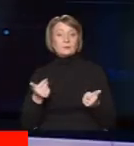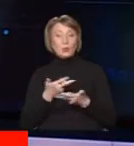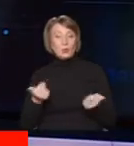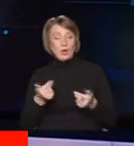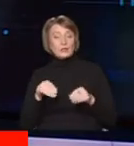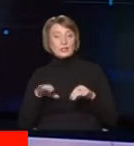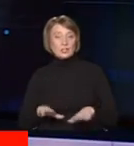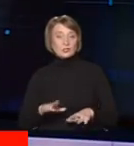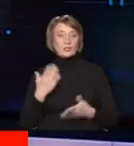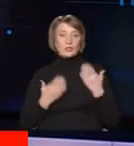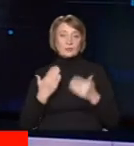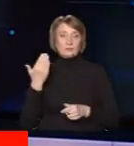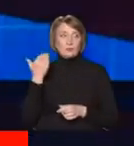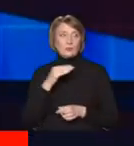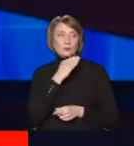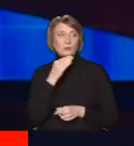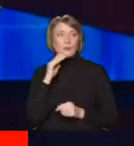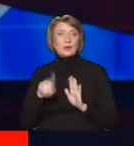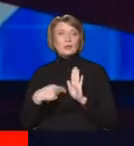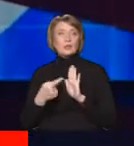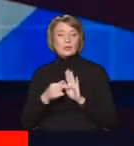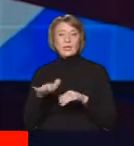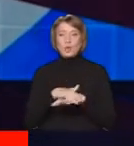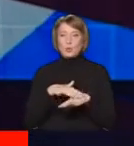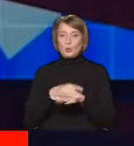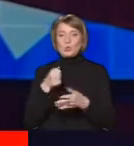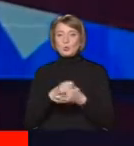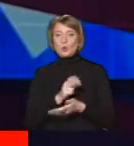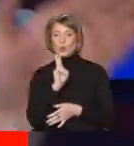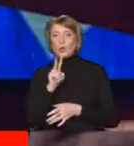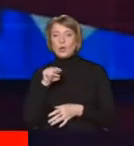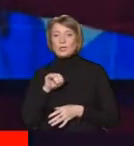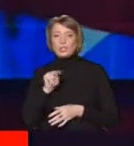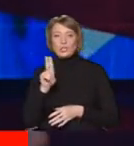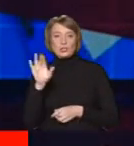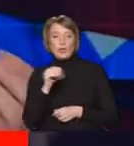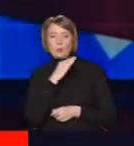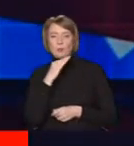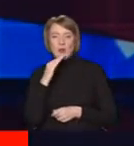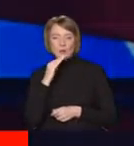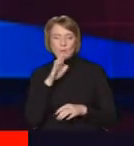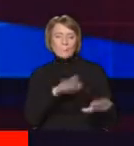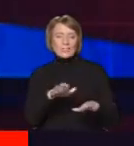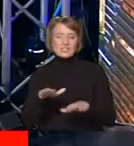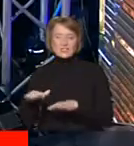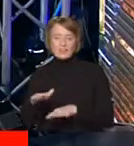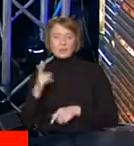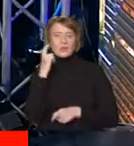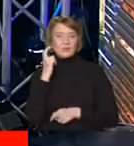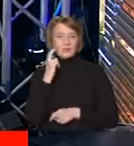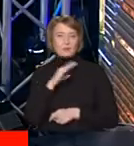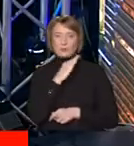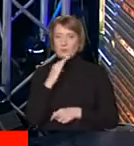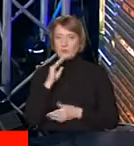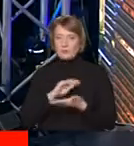це все відкатувати назад, то було дуже багато питань у громади до Кличка по багатьом місцям в Києві, що можна ці речі скасовувати. Тому навмисно ця